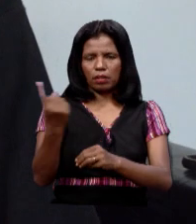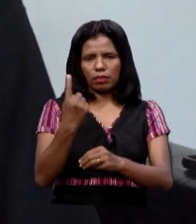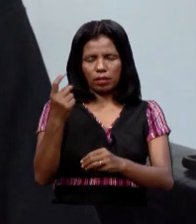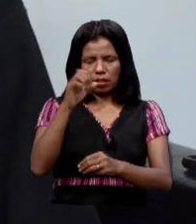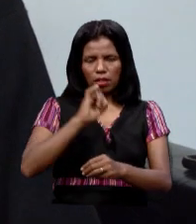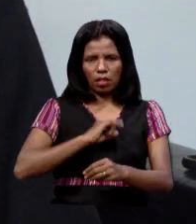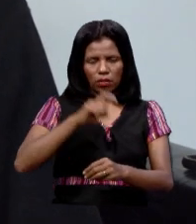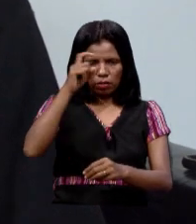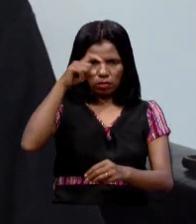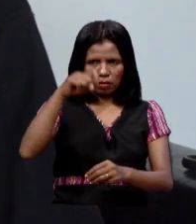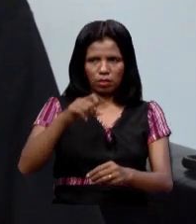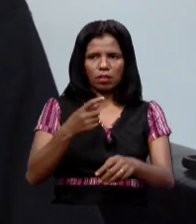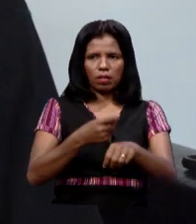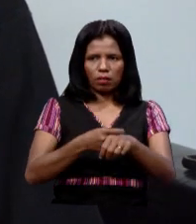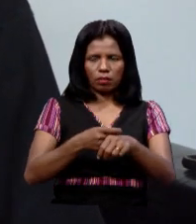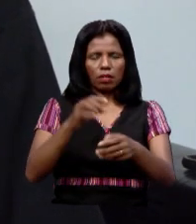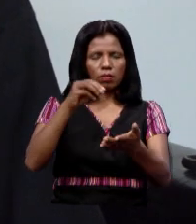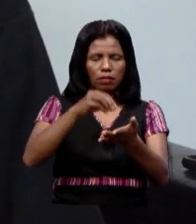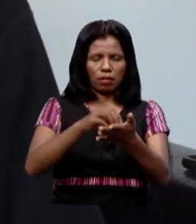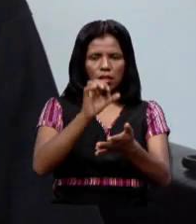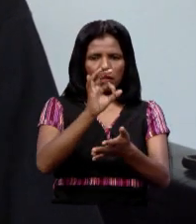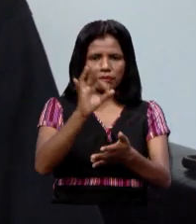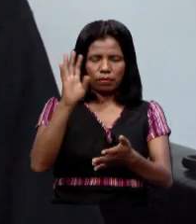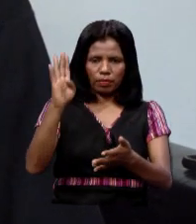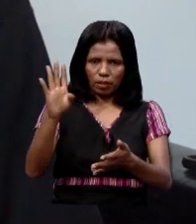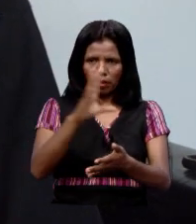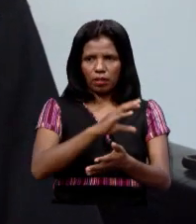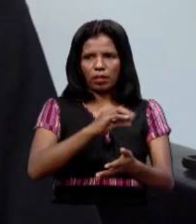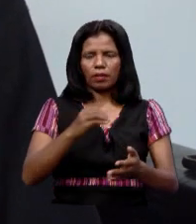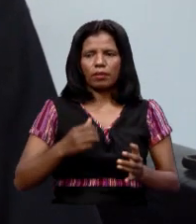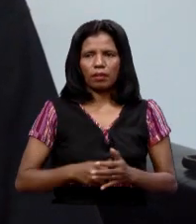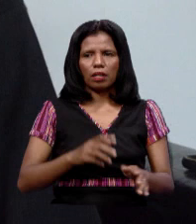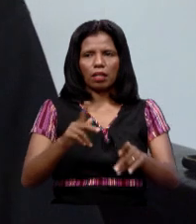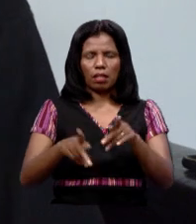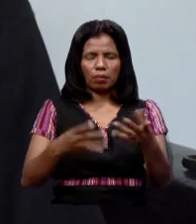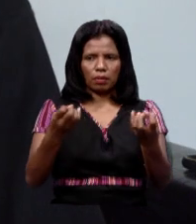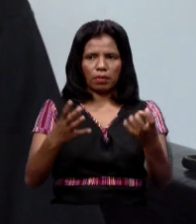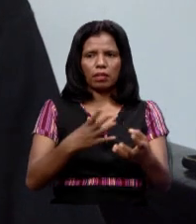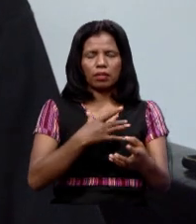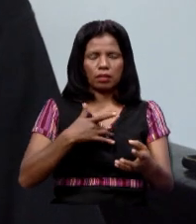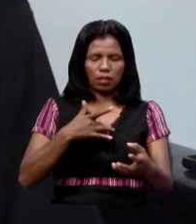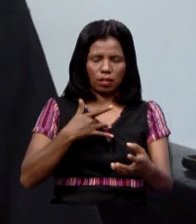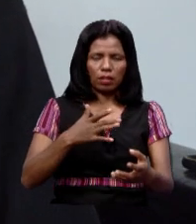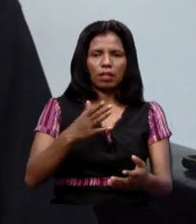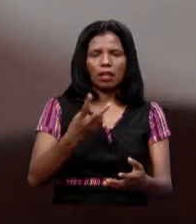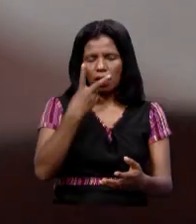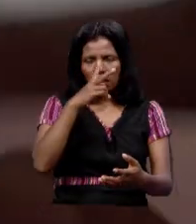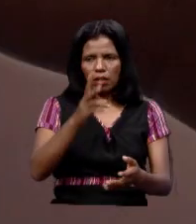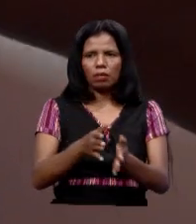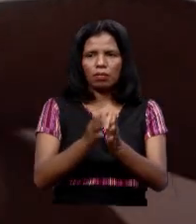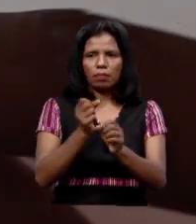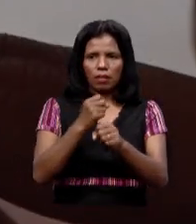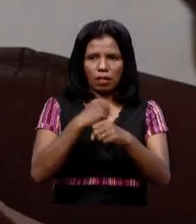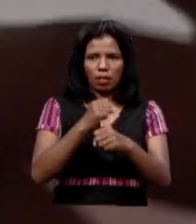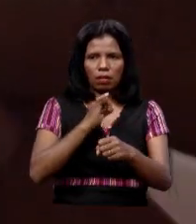pesi tempo ne bahwa aku mesa post ya Facebook tahu ya Facebook ne bahwa nu ya ema barak apresia ho bane balu husudin bel hal ho